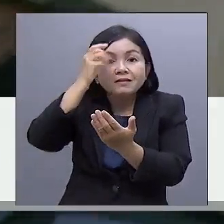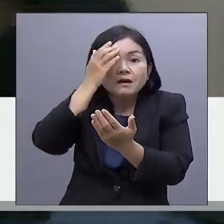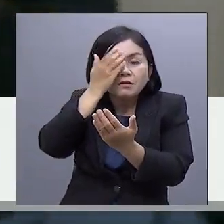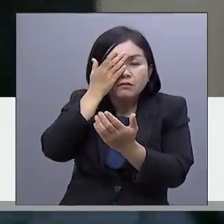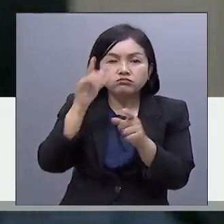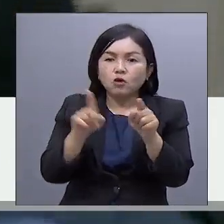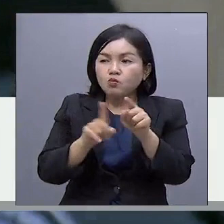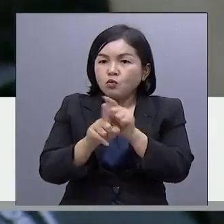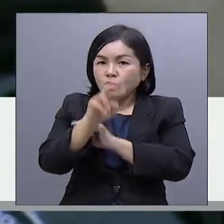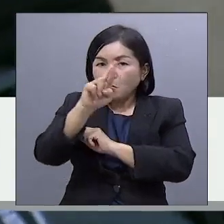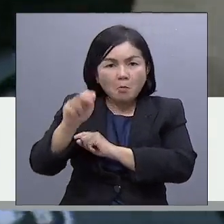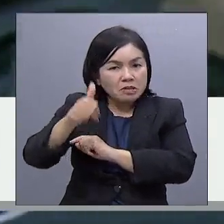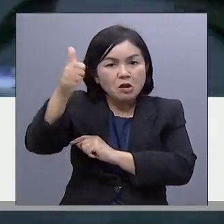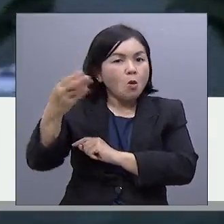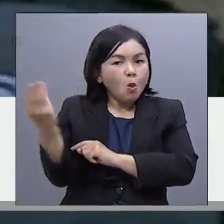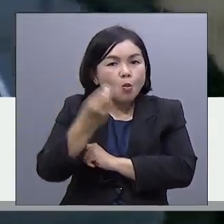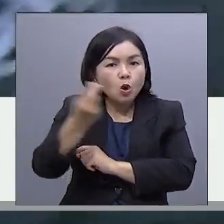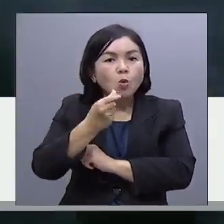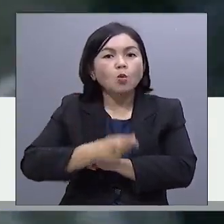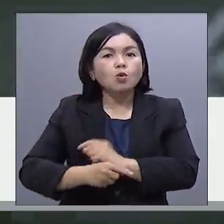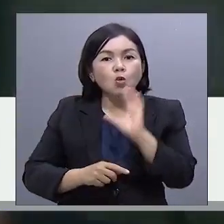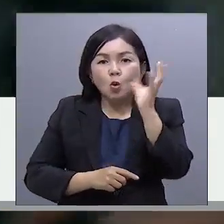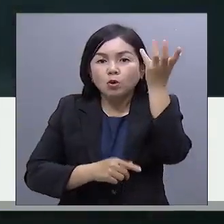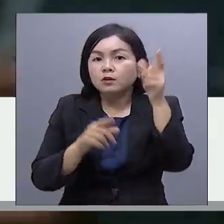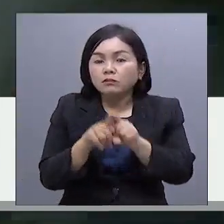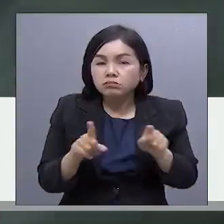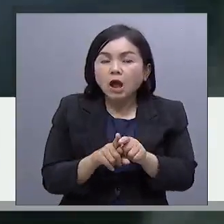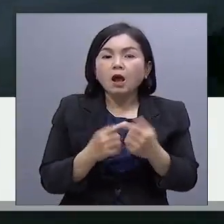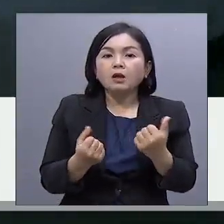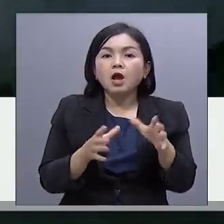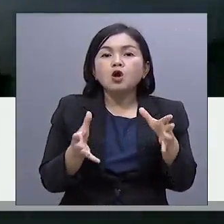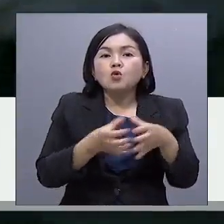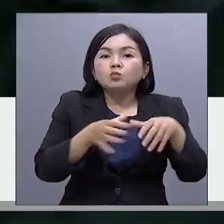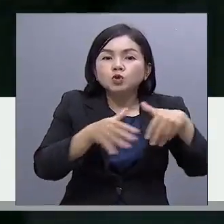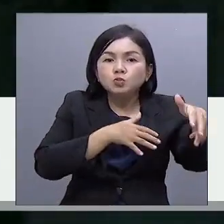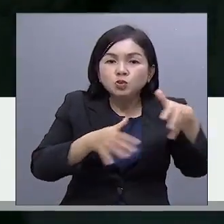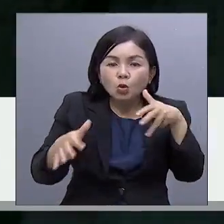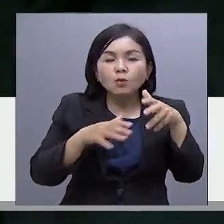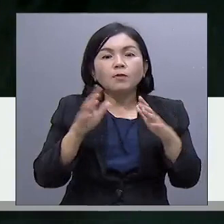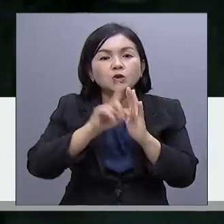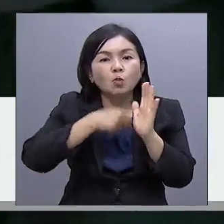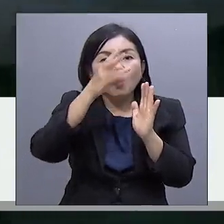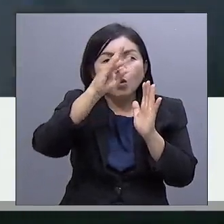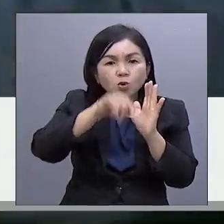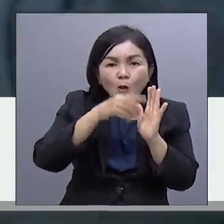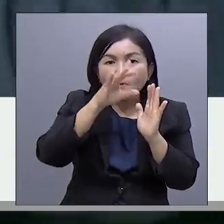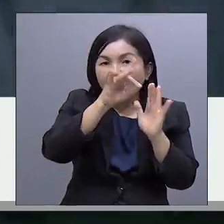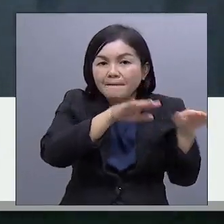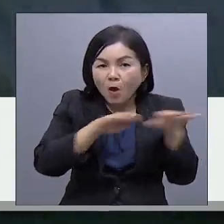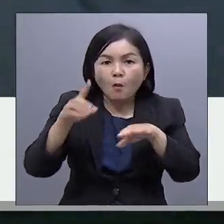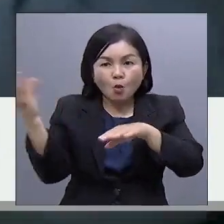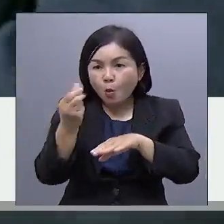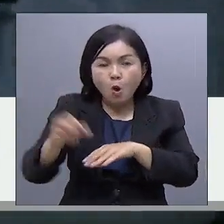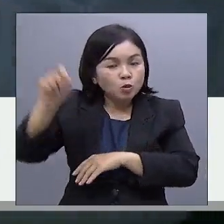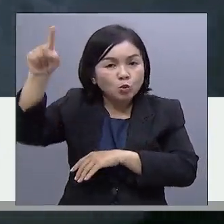ระบบที่ดีและก็รวดเร็วที่สุดแห่งหนึ่งของโลกการระดมพลนั้นจะใช้เวลา 6-8ชั่วโมงเท่านั้นค่ะและ